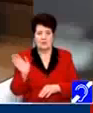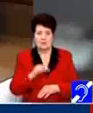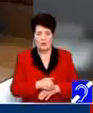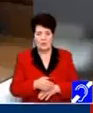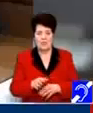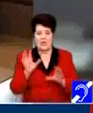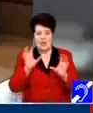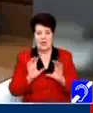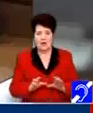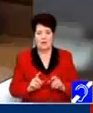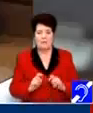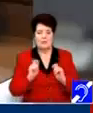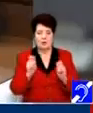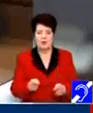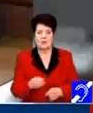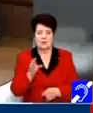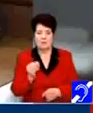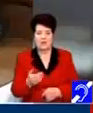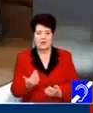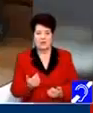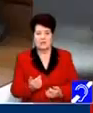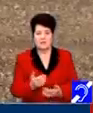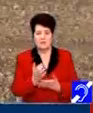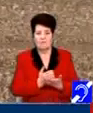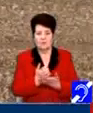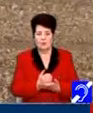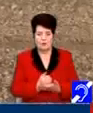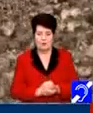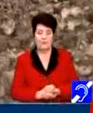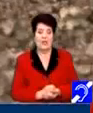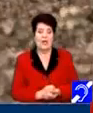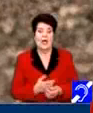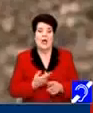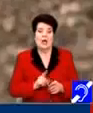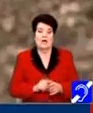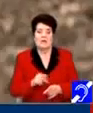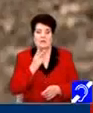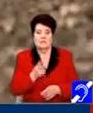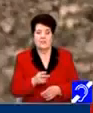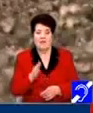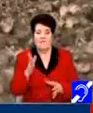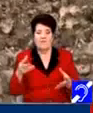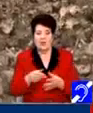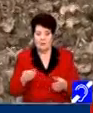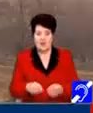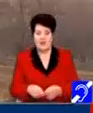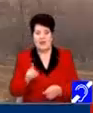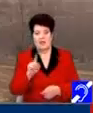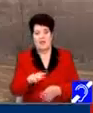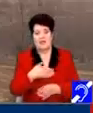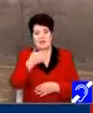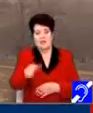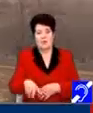condițiile legale pentru a acorda banii respectiv din fondul de rezervă. Regimul separatist a început să intimideze fermierii care au terenuri dincolo de